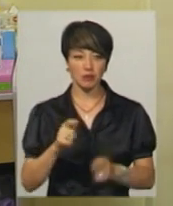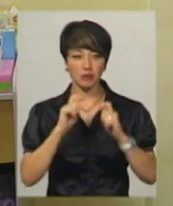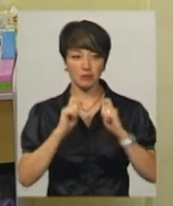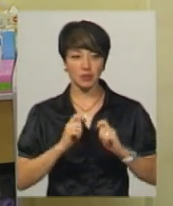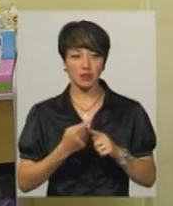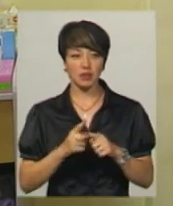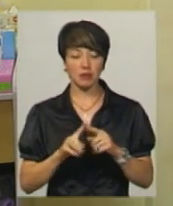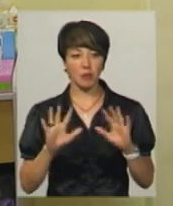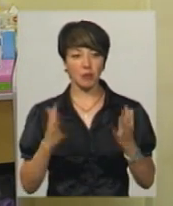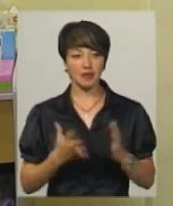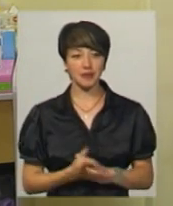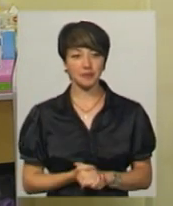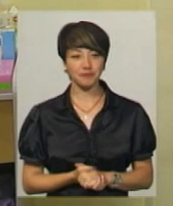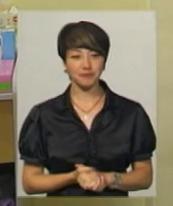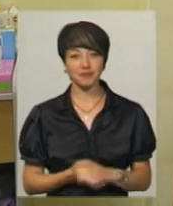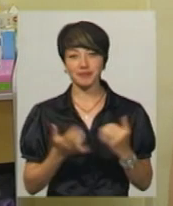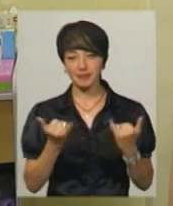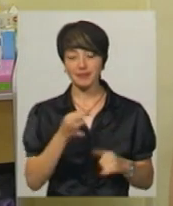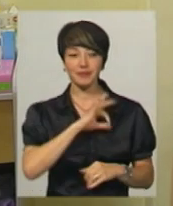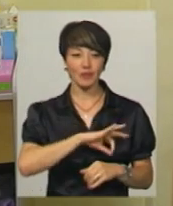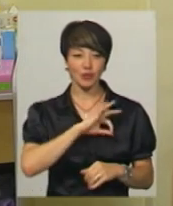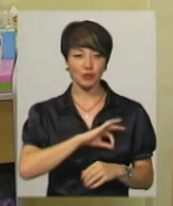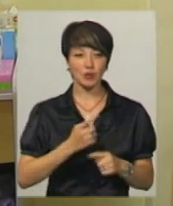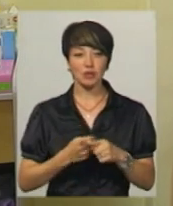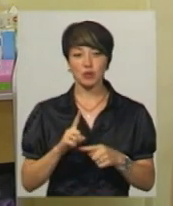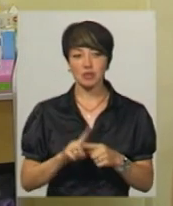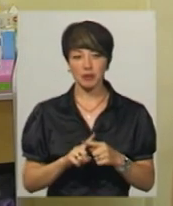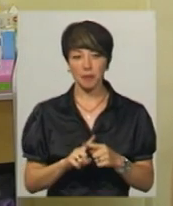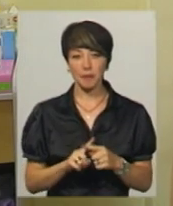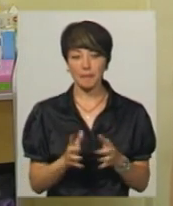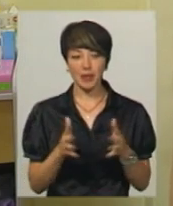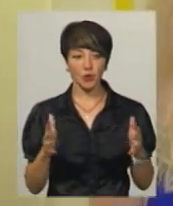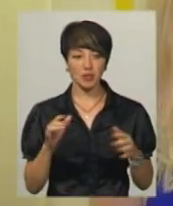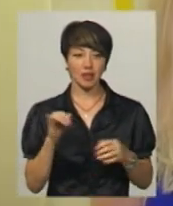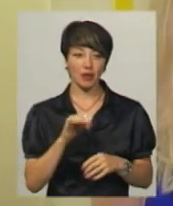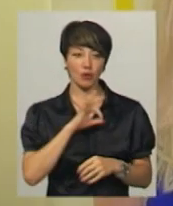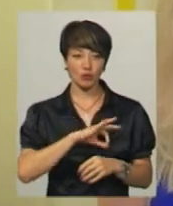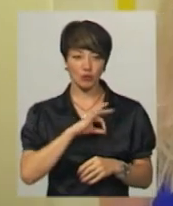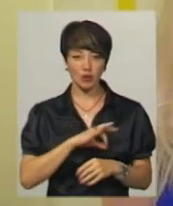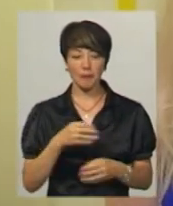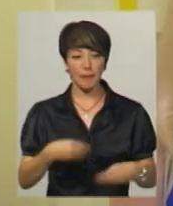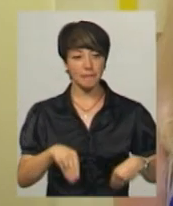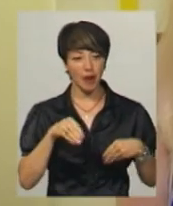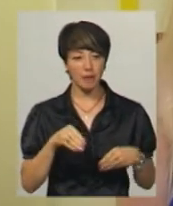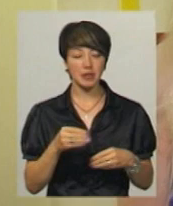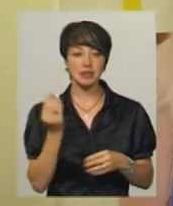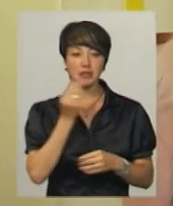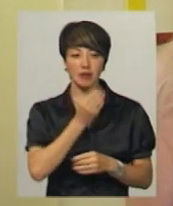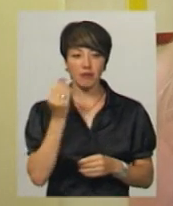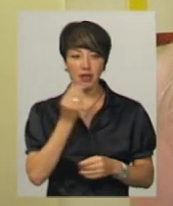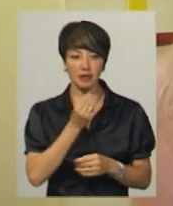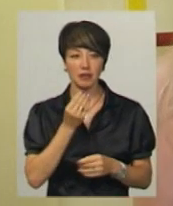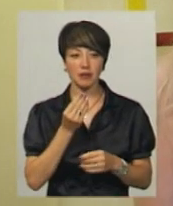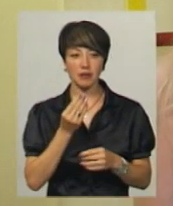момент. І зараз користуємося ним. Підросли і користуємося. Памперси нам пригодилися, серветки, одяг ще не